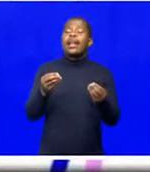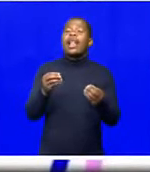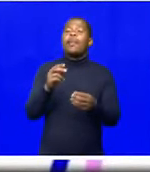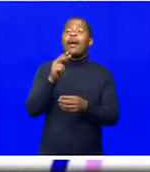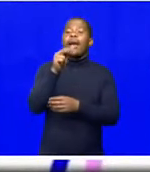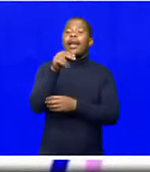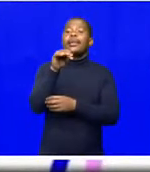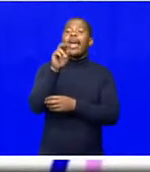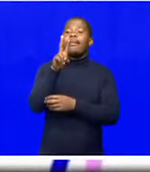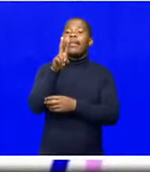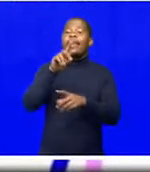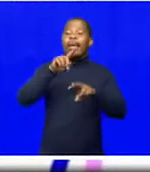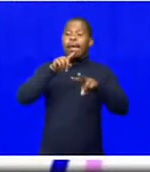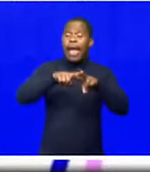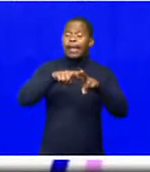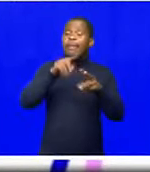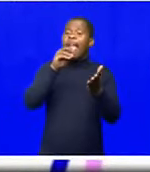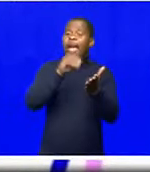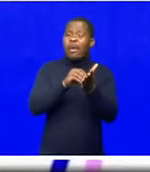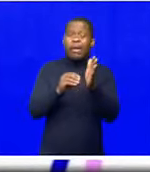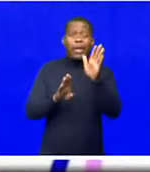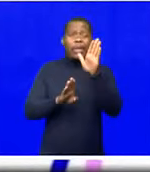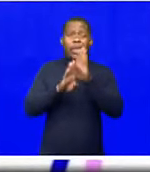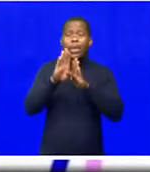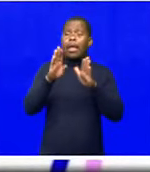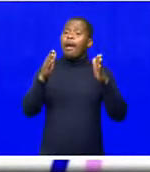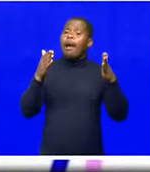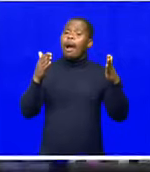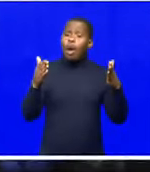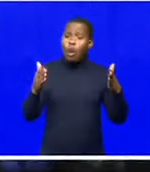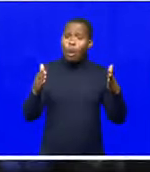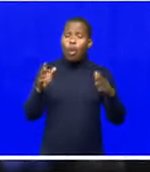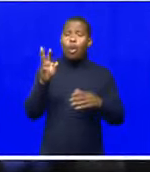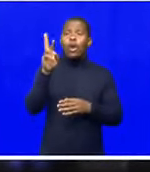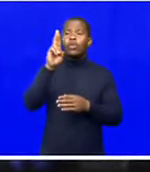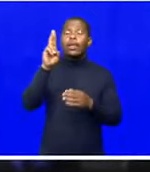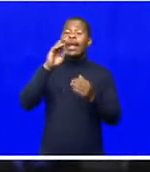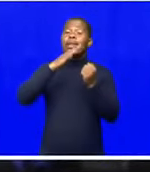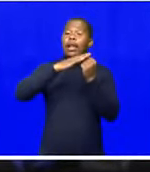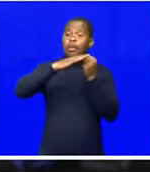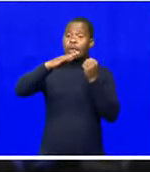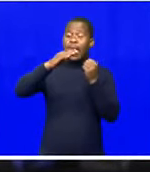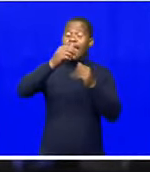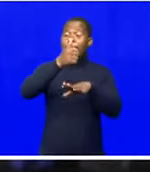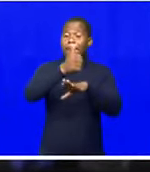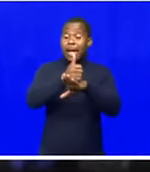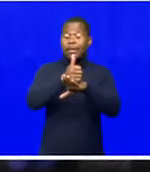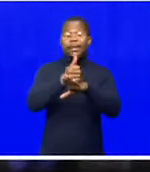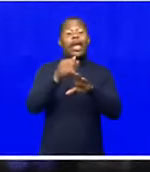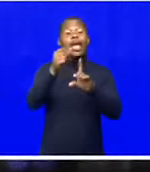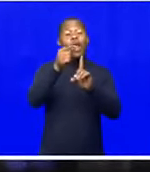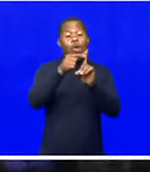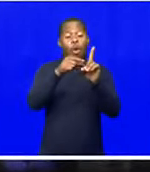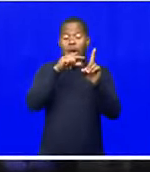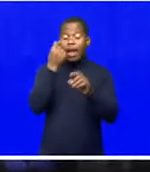labatholakala baneligciwane le-HIV AIDS esifundzeni saselibonjeni. Umphathi isifundza elibonjeni Themba